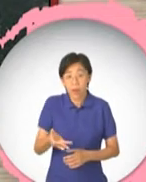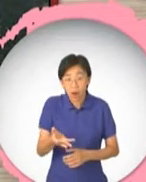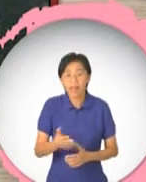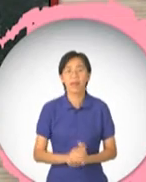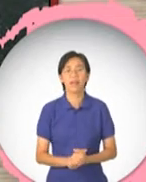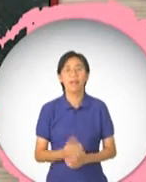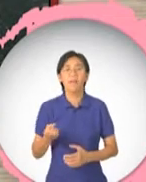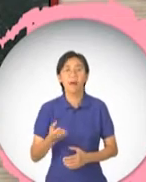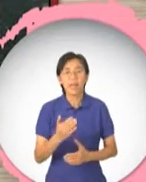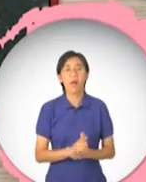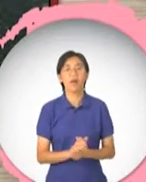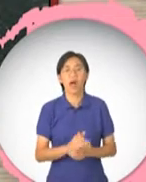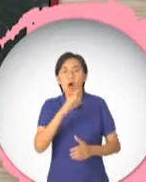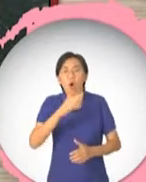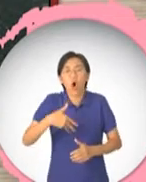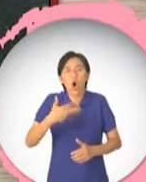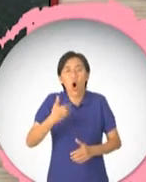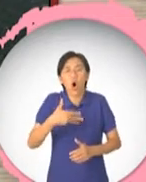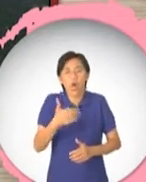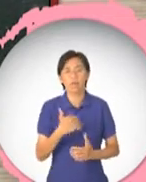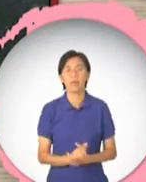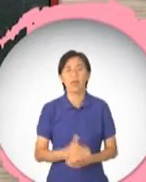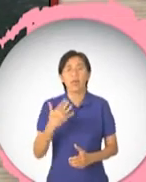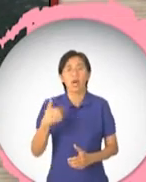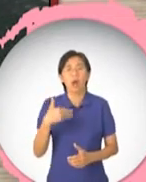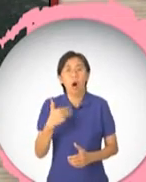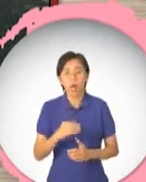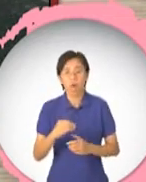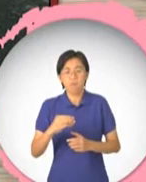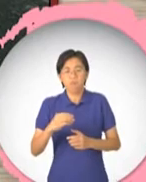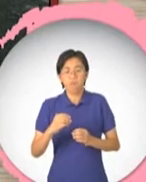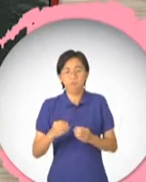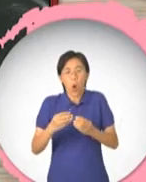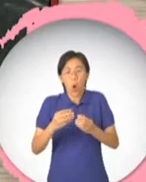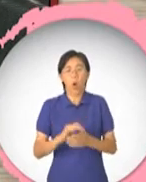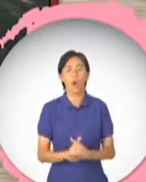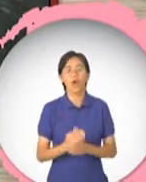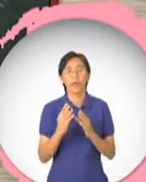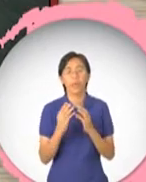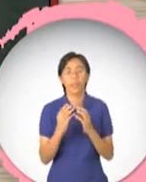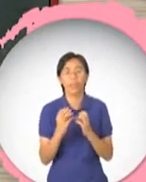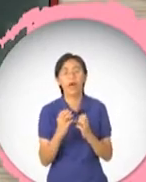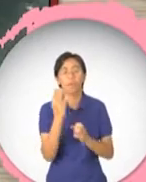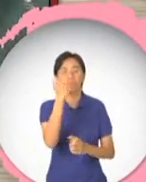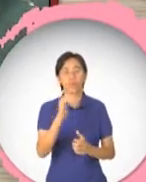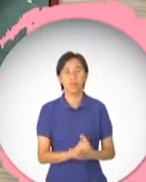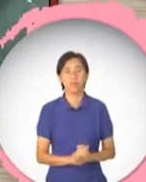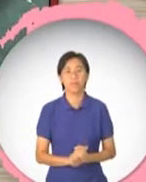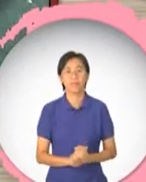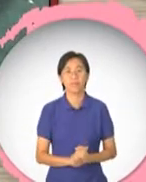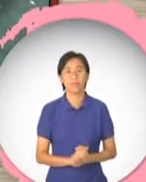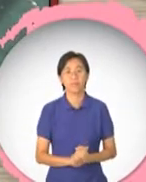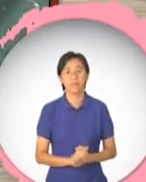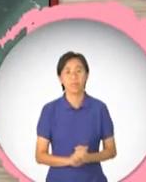ไส้กรอกถ้าโดนความร้อนโดยตรงอะค่ะมันจะเกิดการพองแล้วระเบิดแล้วมันก็จะเหี่ยว เดี๋ยวจะไม่ค่อยงามนะคะ ค ทีนี้พอเรา